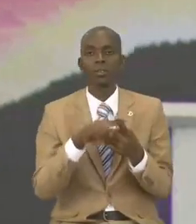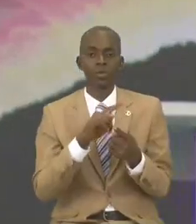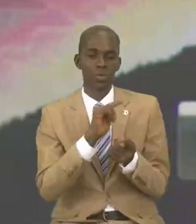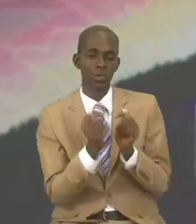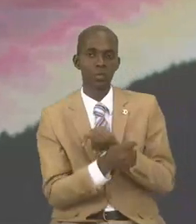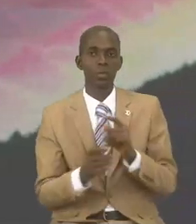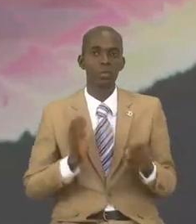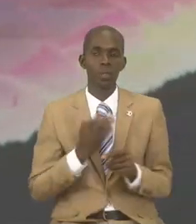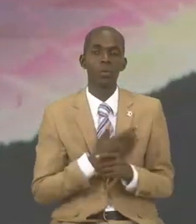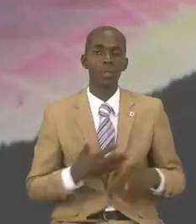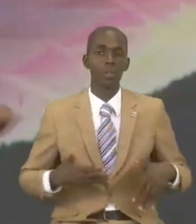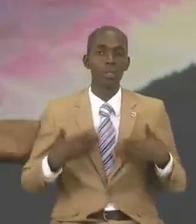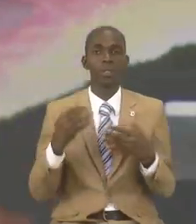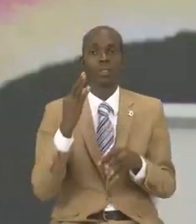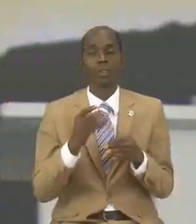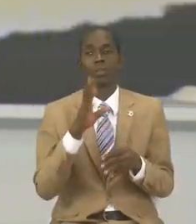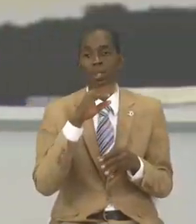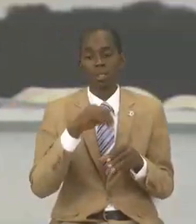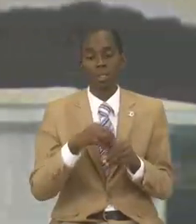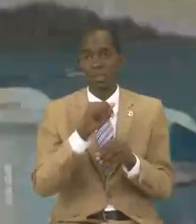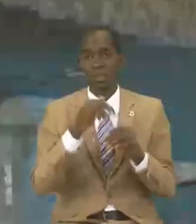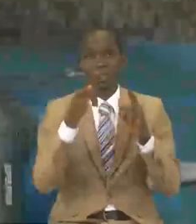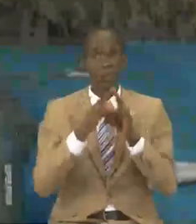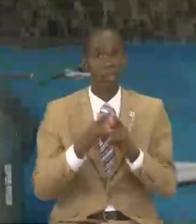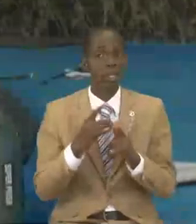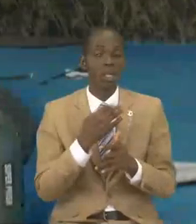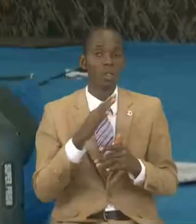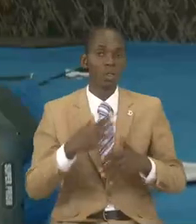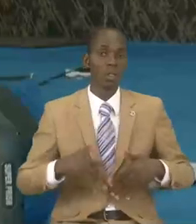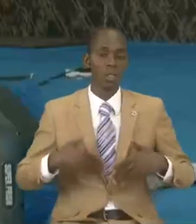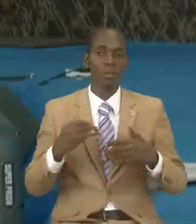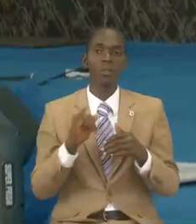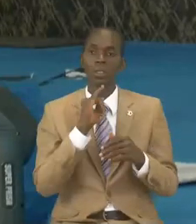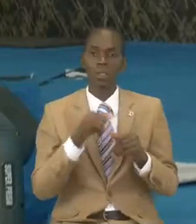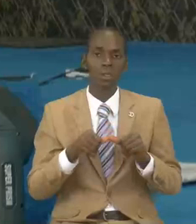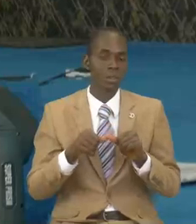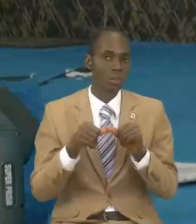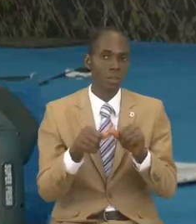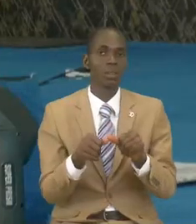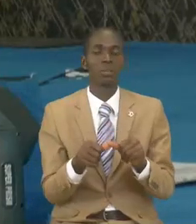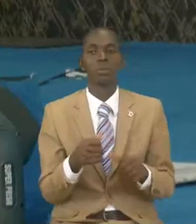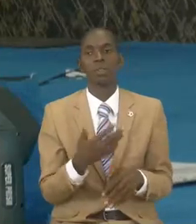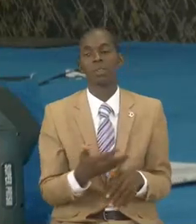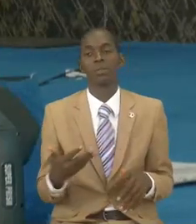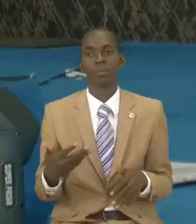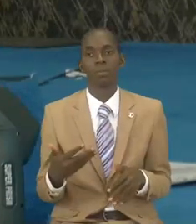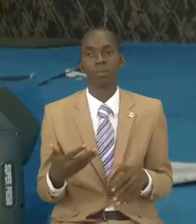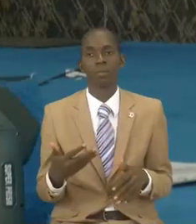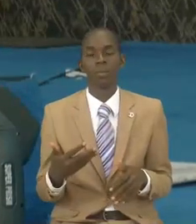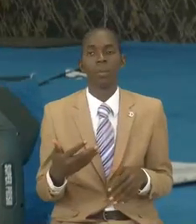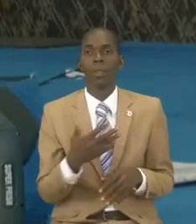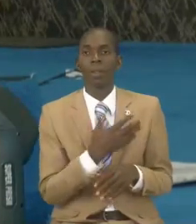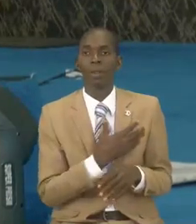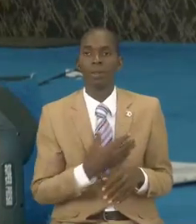vies. Si tu participes à la retraite, ta vie, et que ta vie demeure la même,